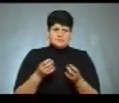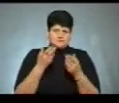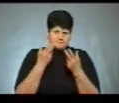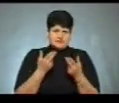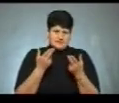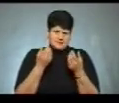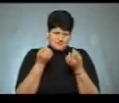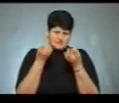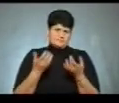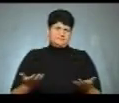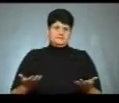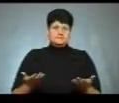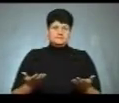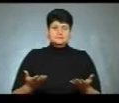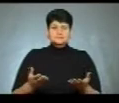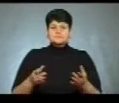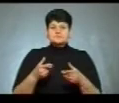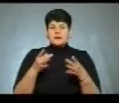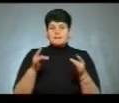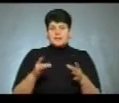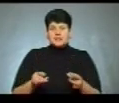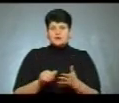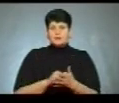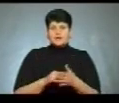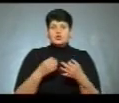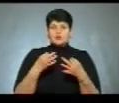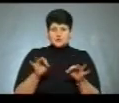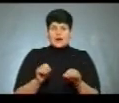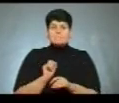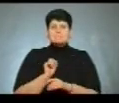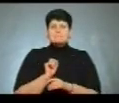Але разом з тим, це пакет документів дозволяє призначити